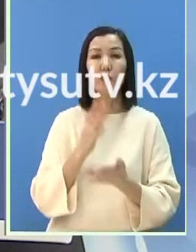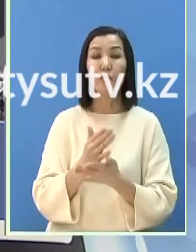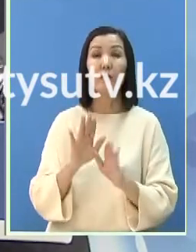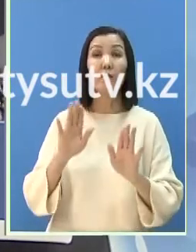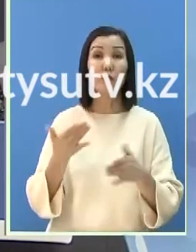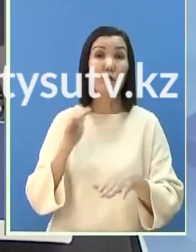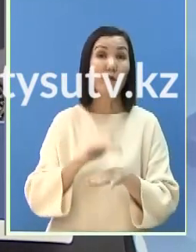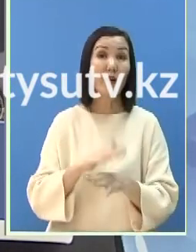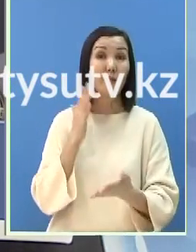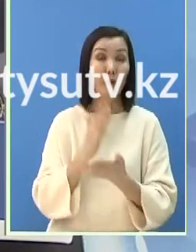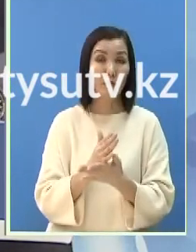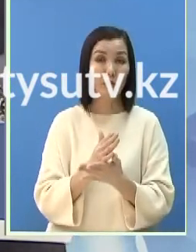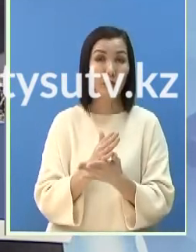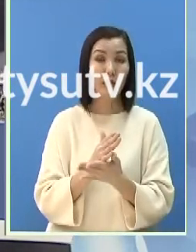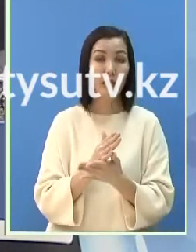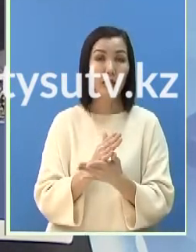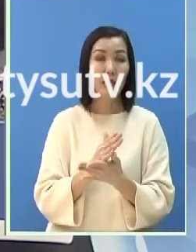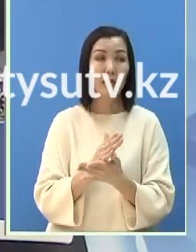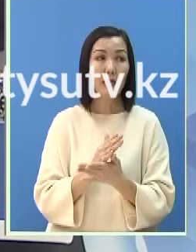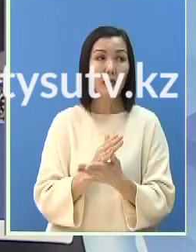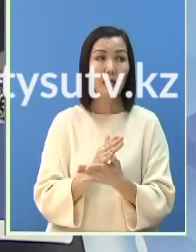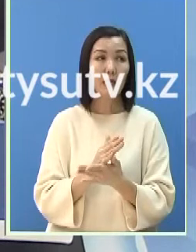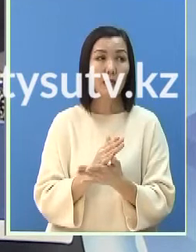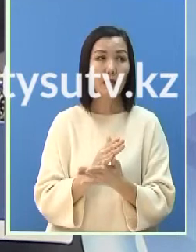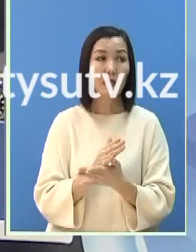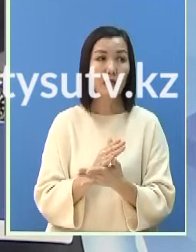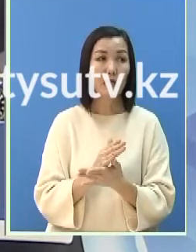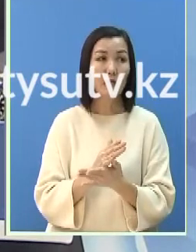фактілер тіркеліп жатқан жағдай болатын болса,